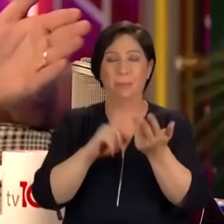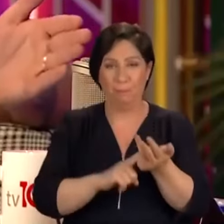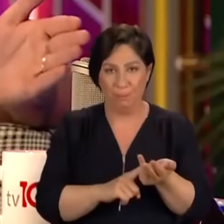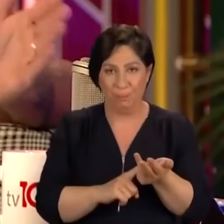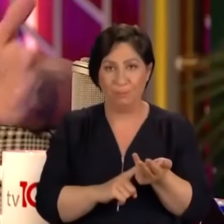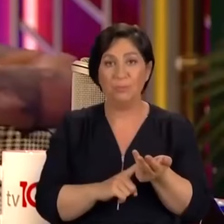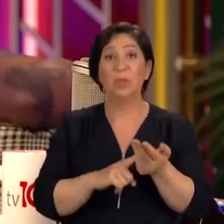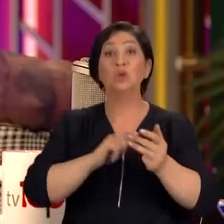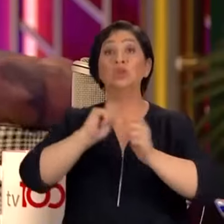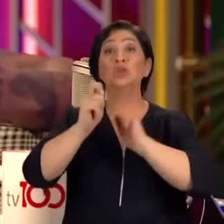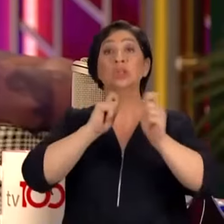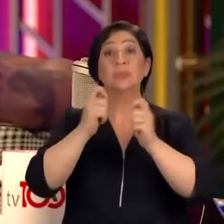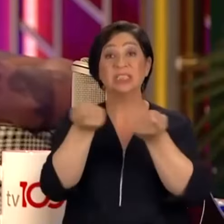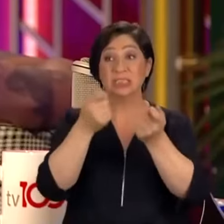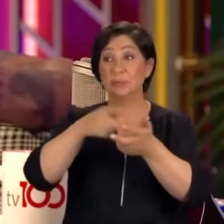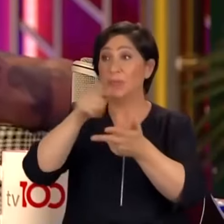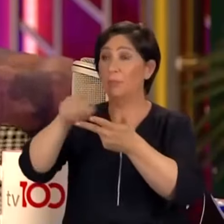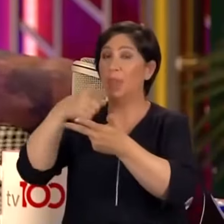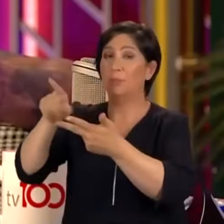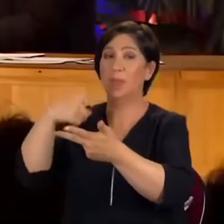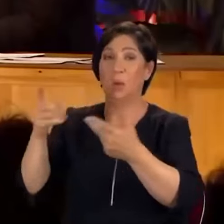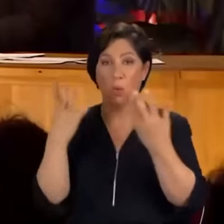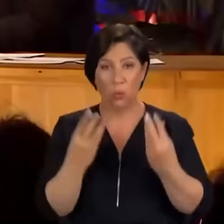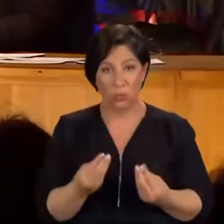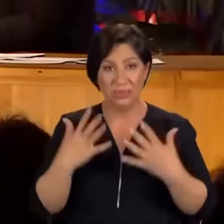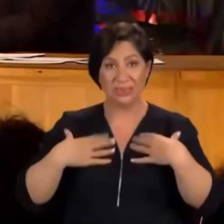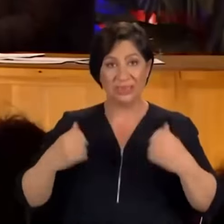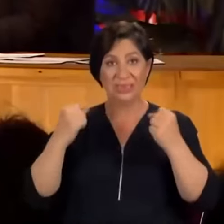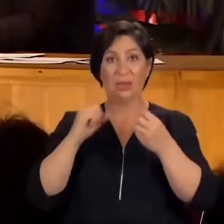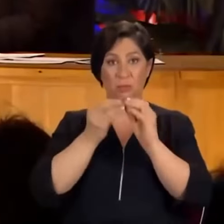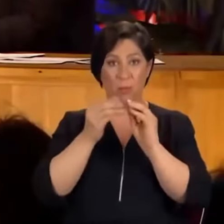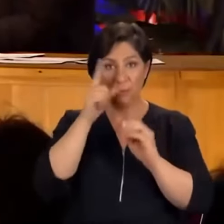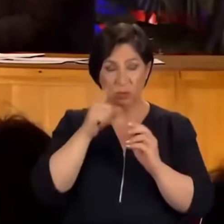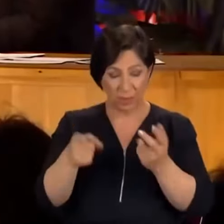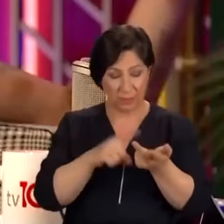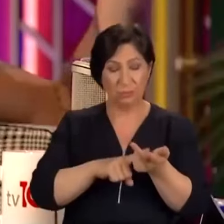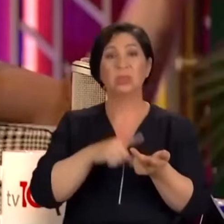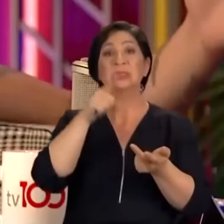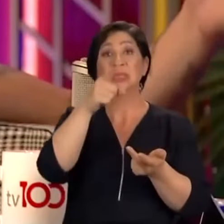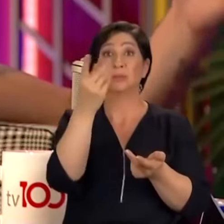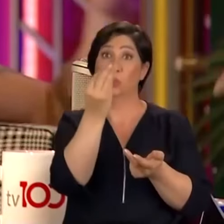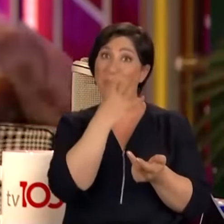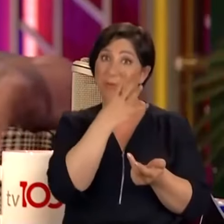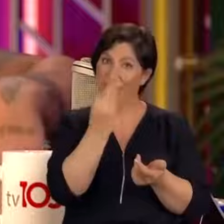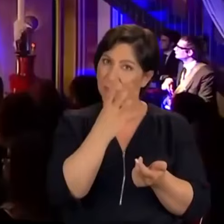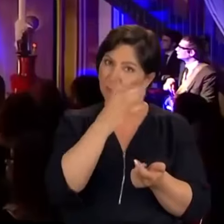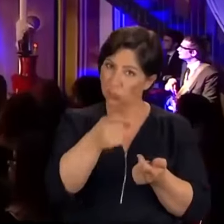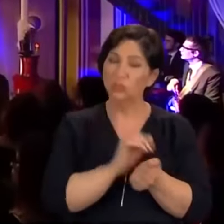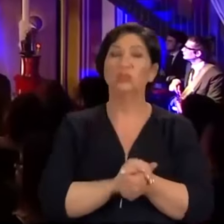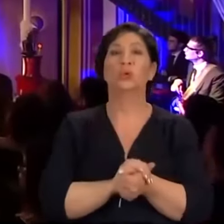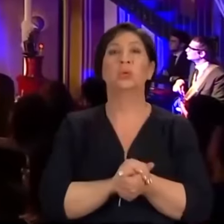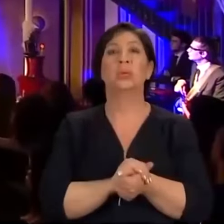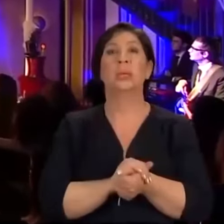Eee sözleşmeli birçok işim iptali oldu sağlık probleminden dolayı birçoğunu Sen zaten biliyorsun biliyorum